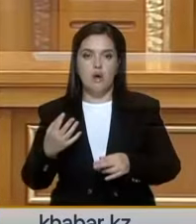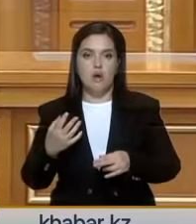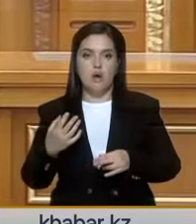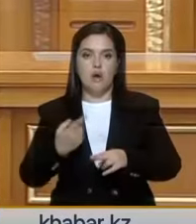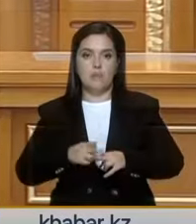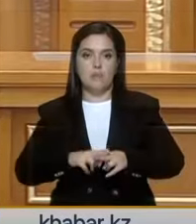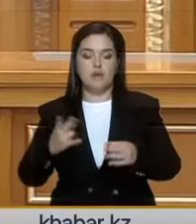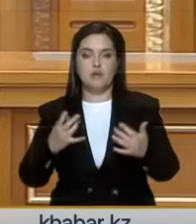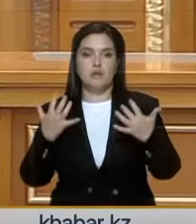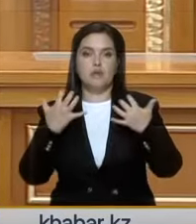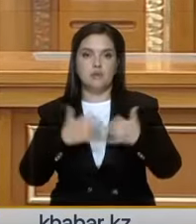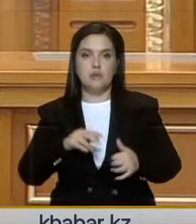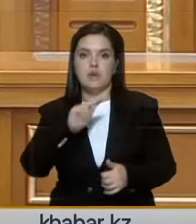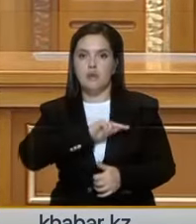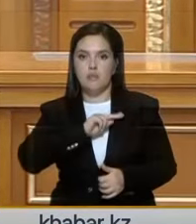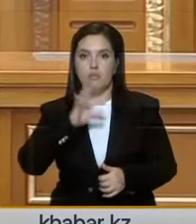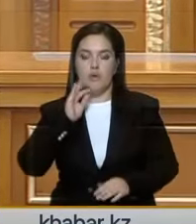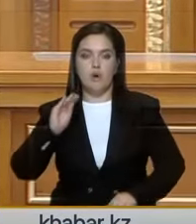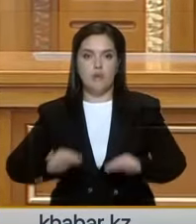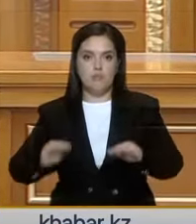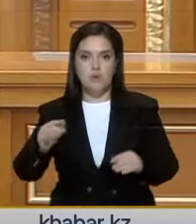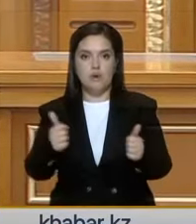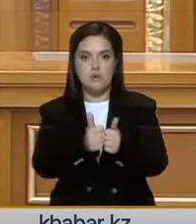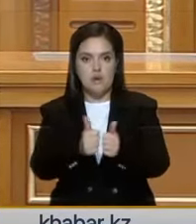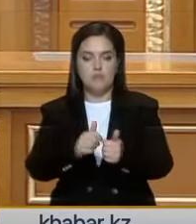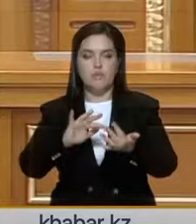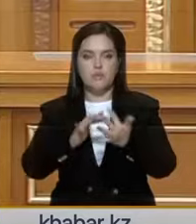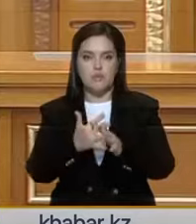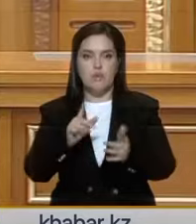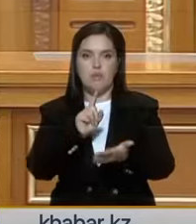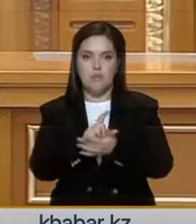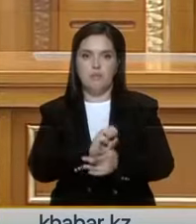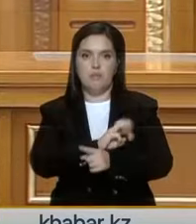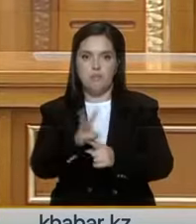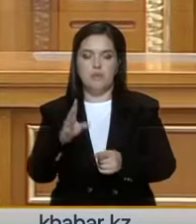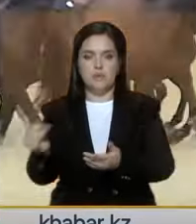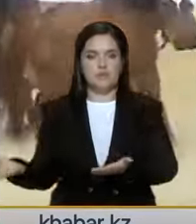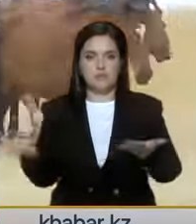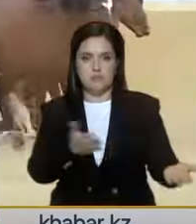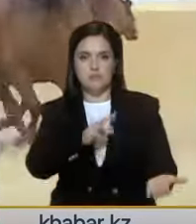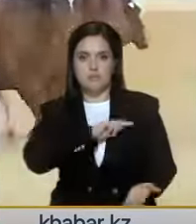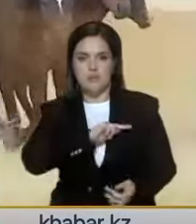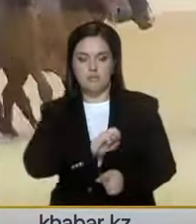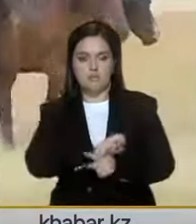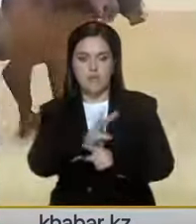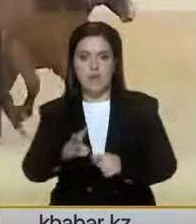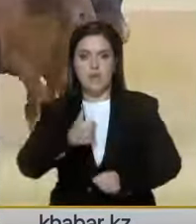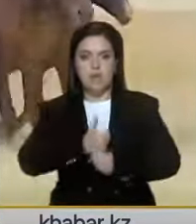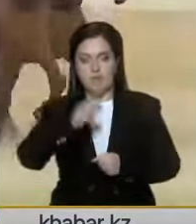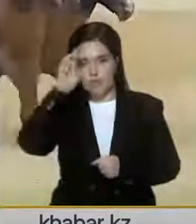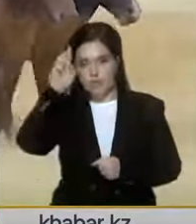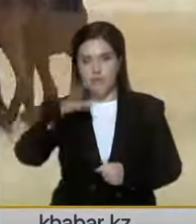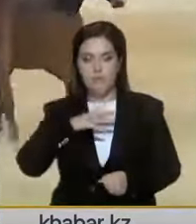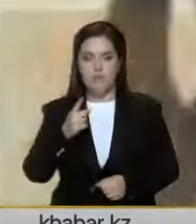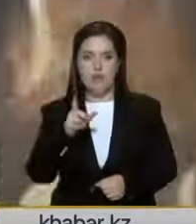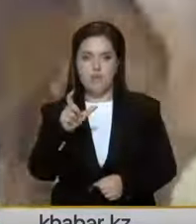следует также взять работу по обустройству сел и обеспечению постоянной занятости сельчан. В целом глава государства посвятил